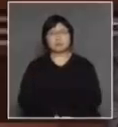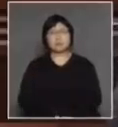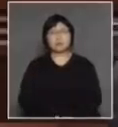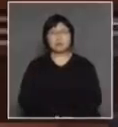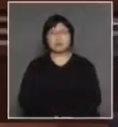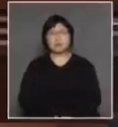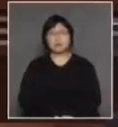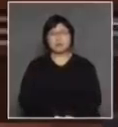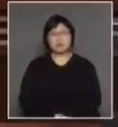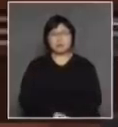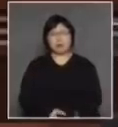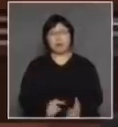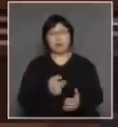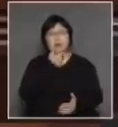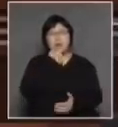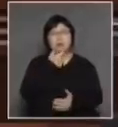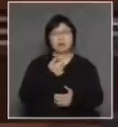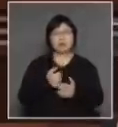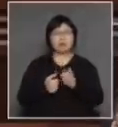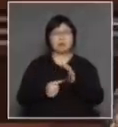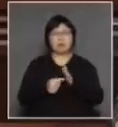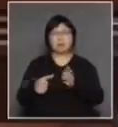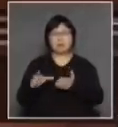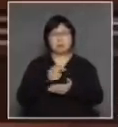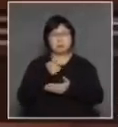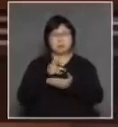最好笑嘅就係平均每年